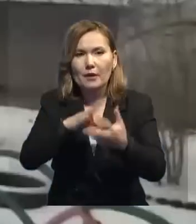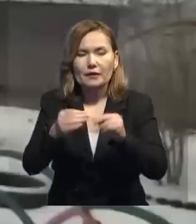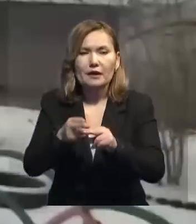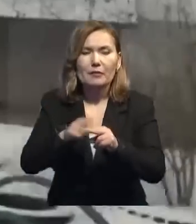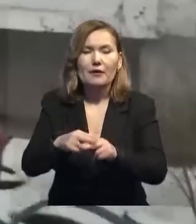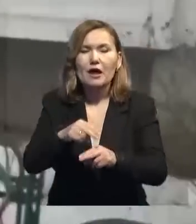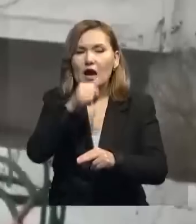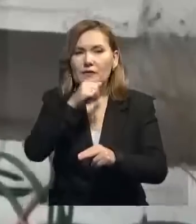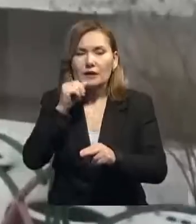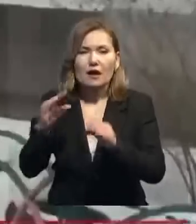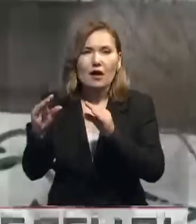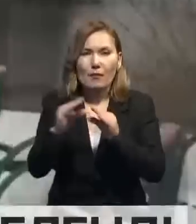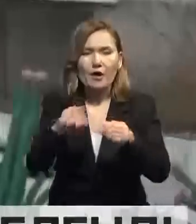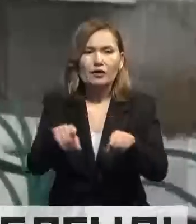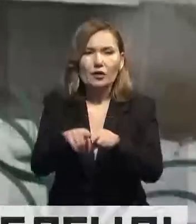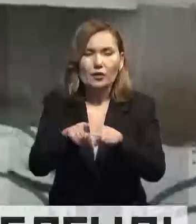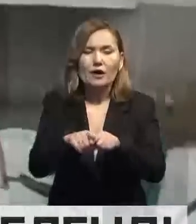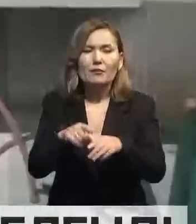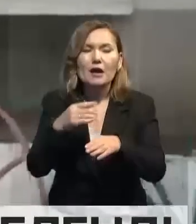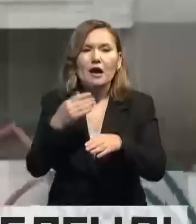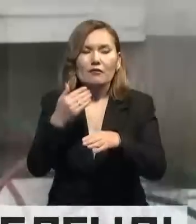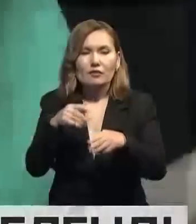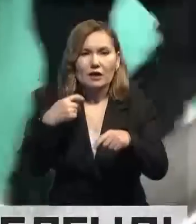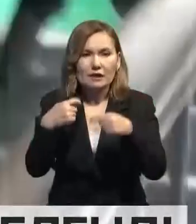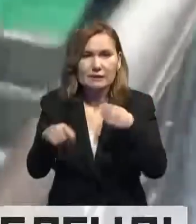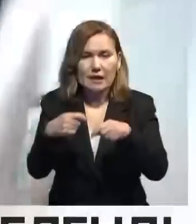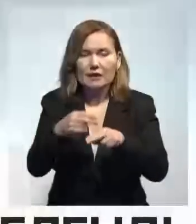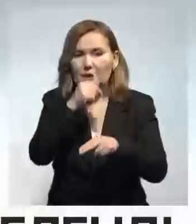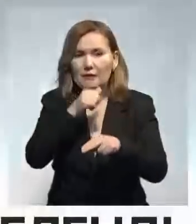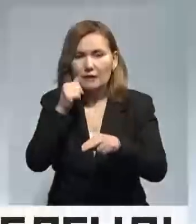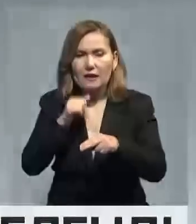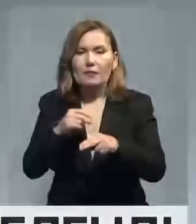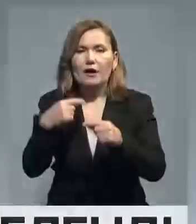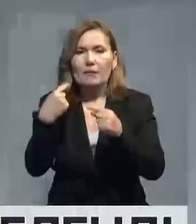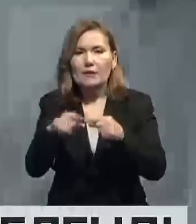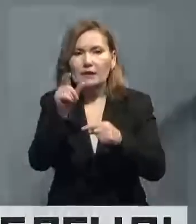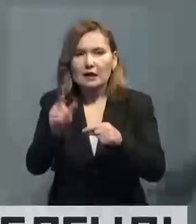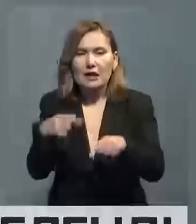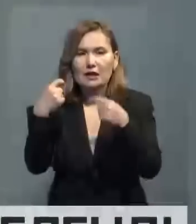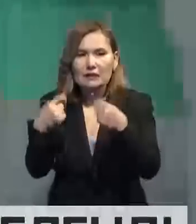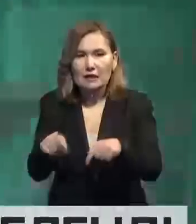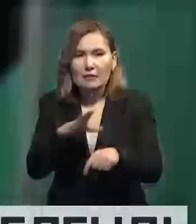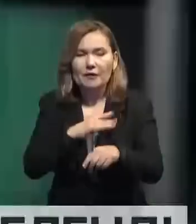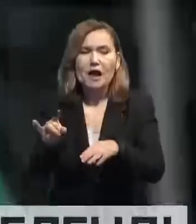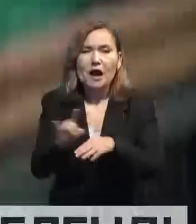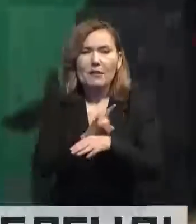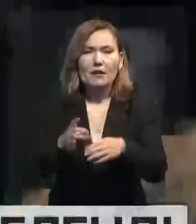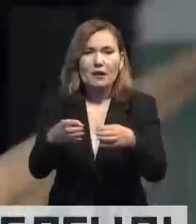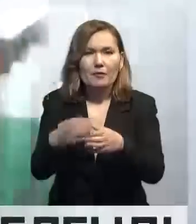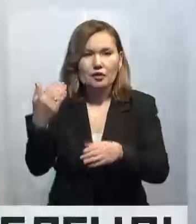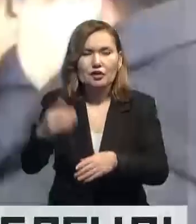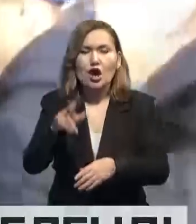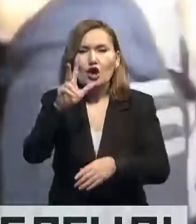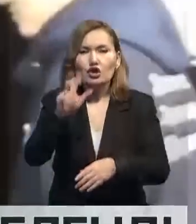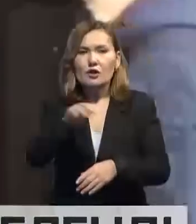салымшылардың көлігін бөліп төлеу арқылы нарықтағы бағадан қымбатқа алып, үшінші тұлғаларға арзанырақ сатып отырған. Алаяқтардың